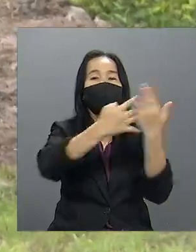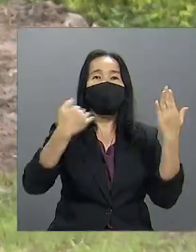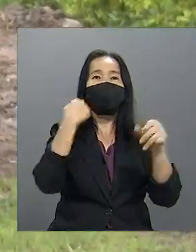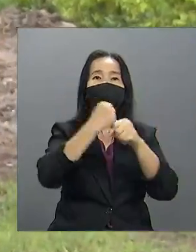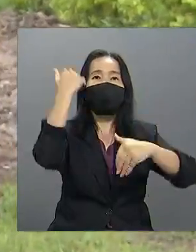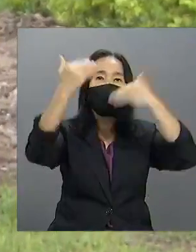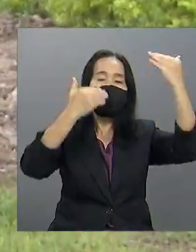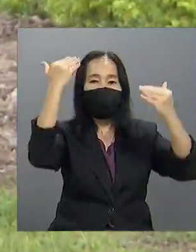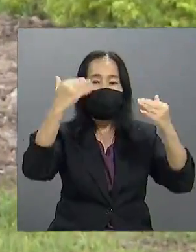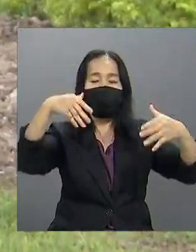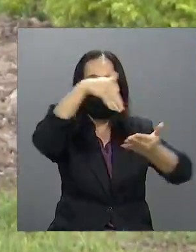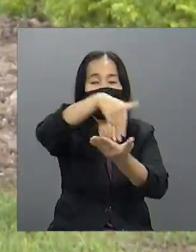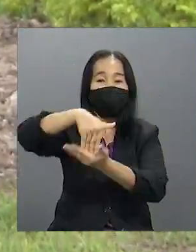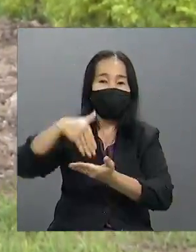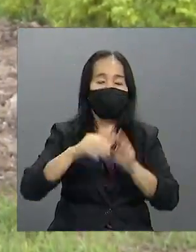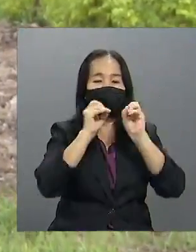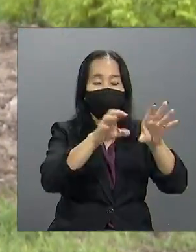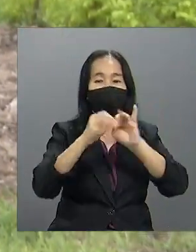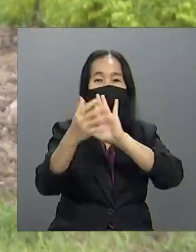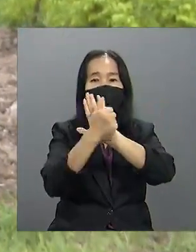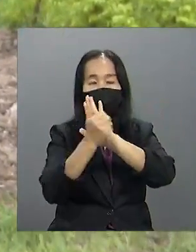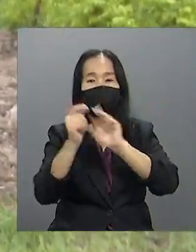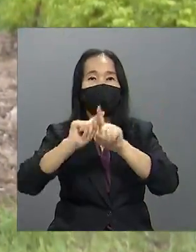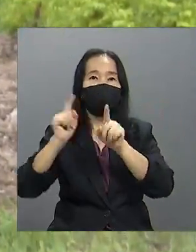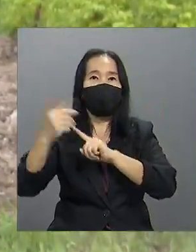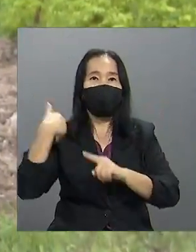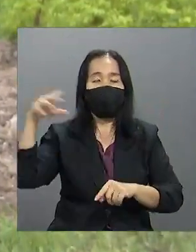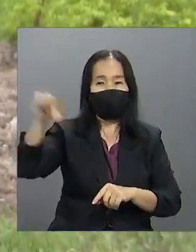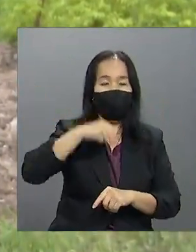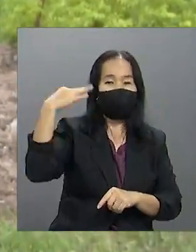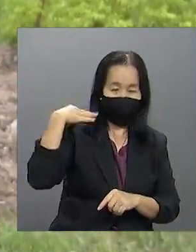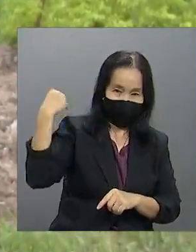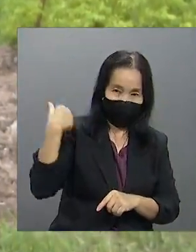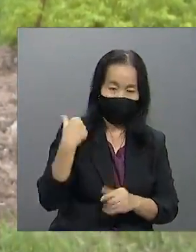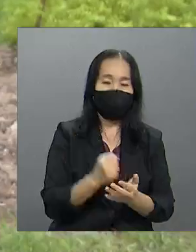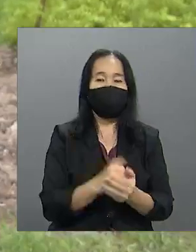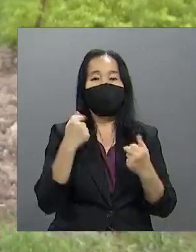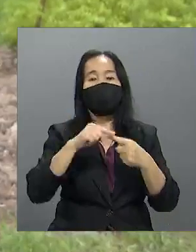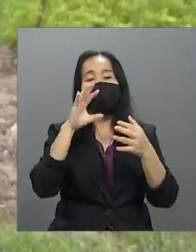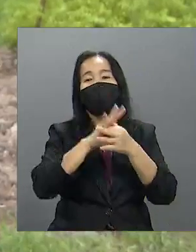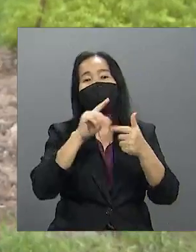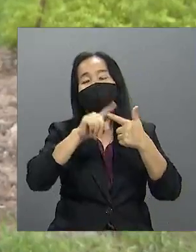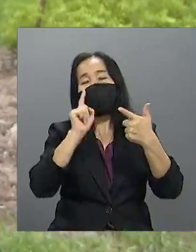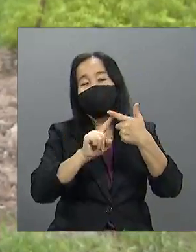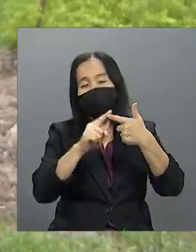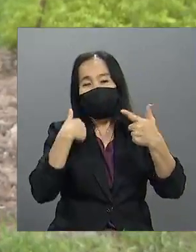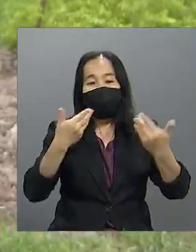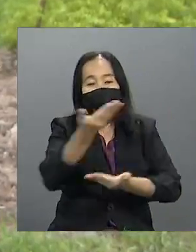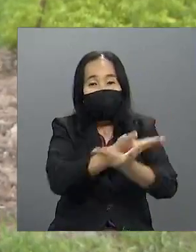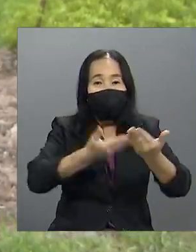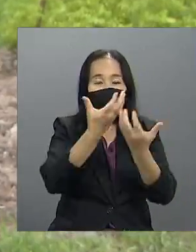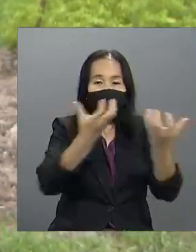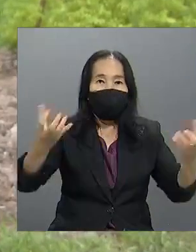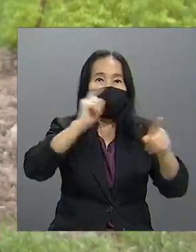างๆรับทั้งผู้เข้าร่วมกิจกรรมแล้วก็อาสาสมัครด้วยนะคะและยังรวมไปถึงการเป็นพื้นที่แลกเปลี่ยนสินค้าระหว่างผู้บริโภ